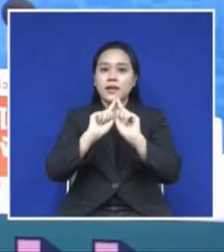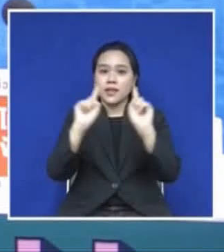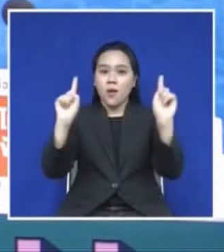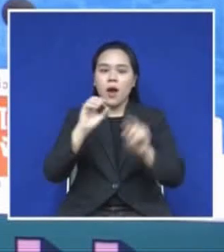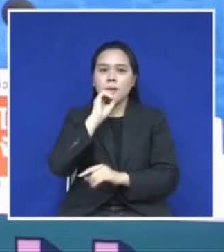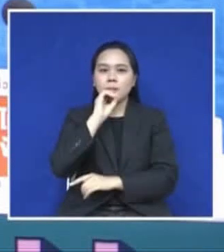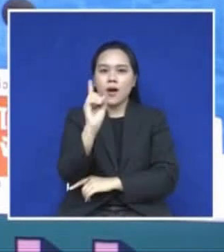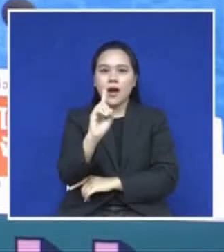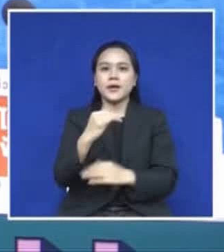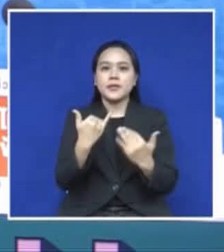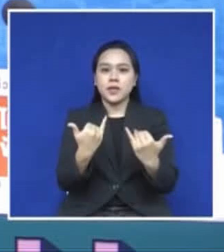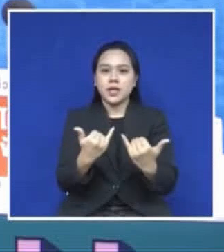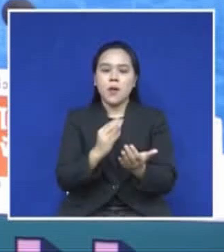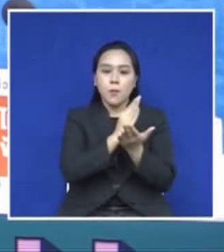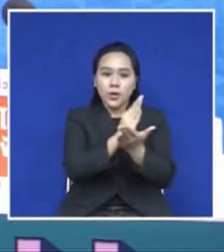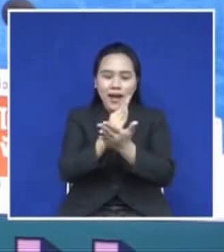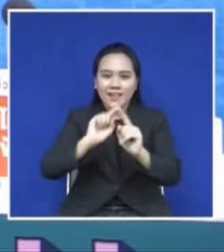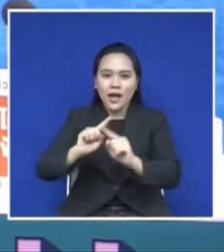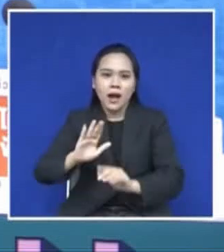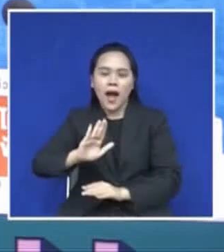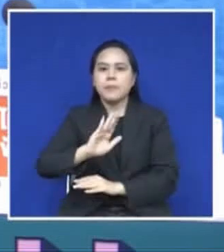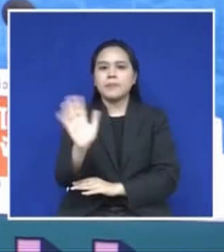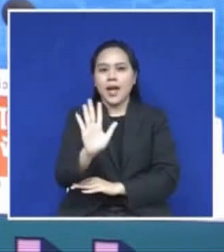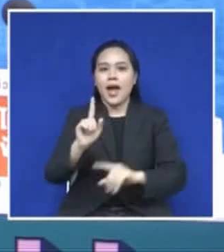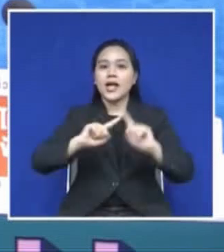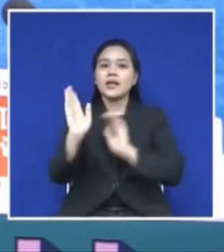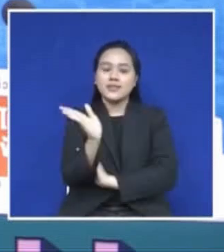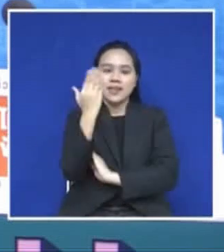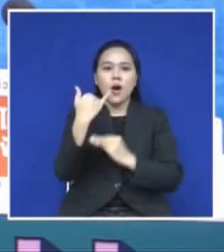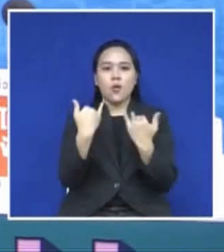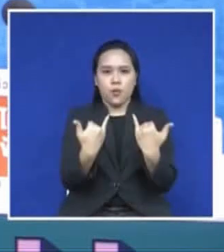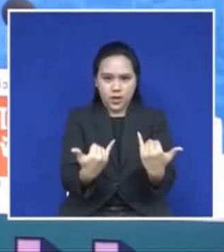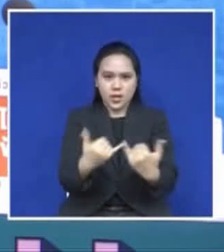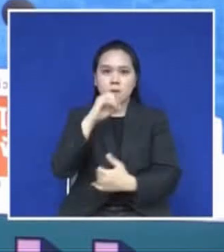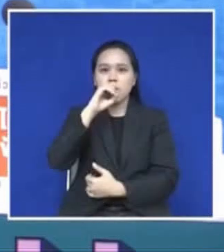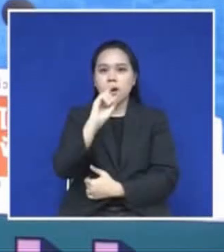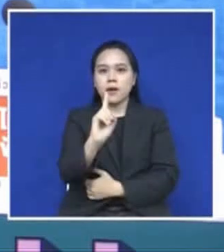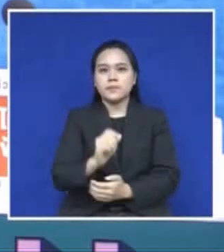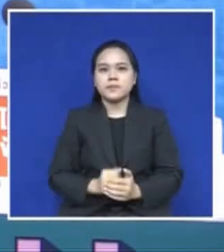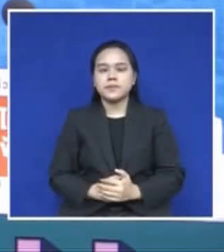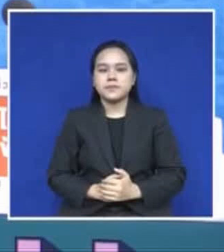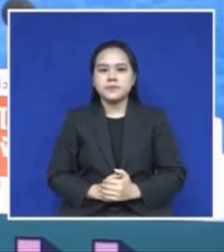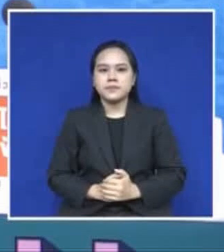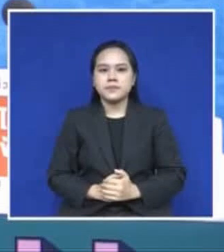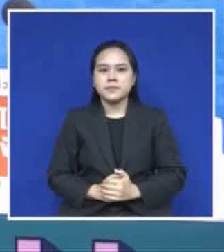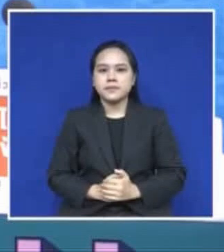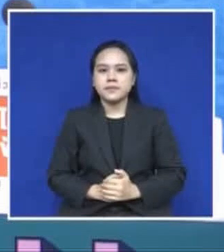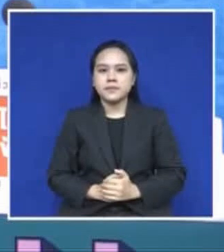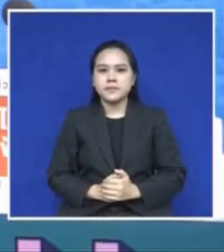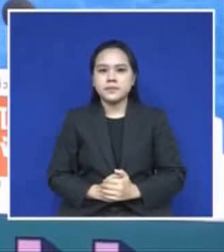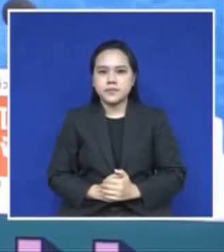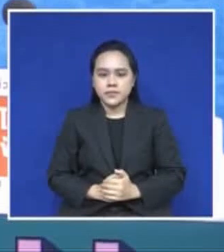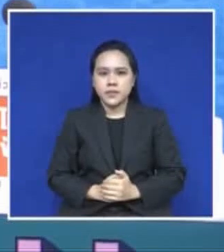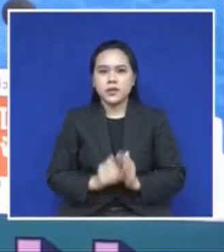มาใหม่ค่ะเขาถึงเรียกว่าลอก 2ระลอก 3ผมบ้านเราเนี่ยหรอกๆมันจบแล้วแต่อันนี้คือรอบใหม่คุณ